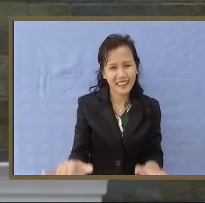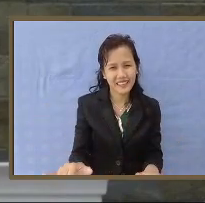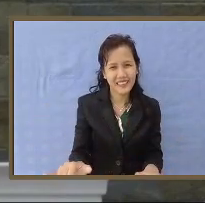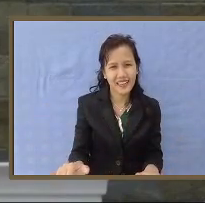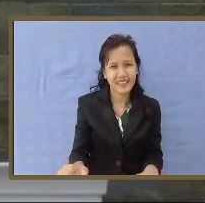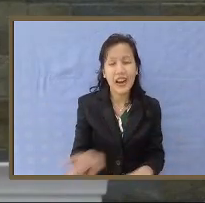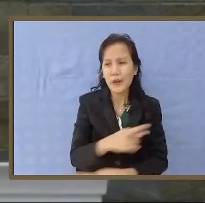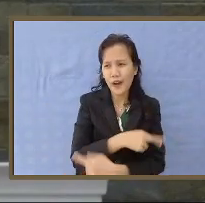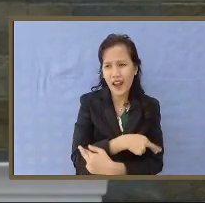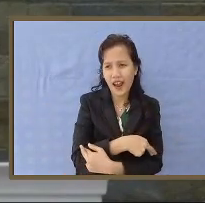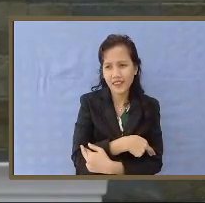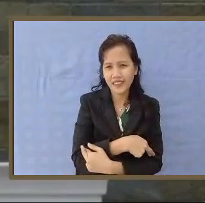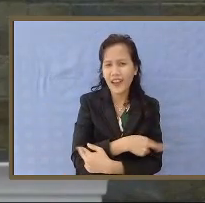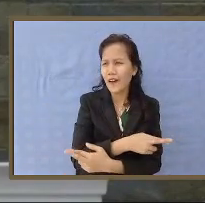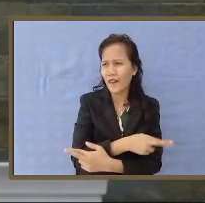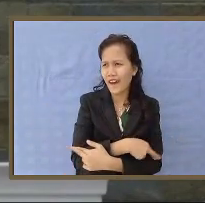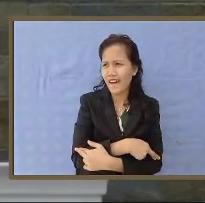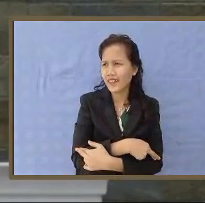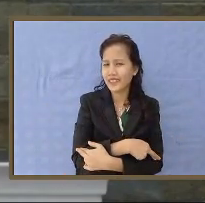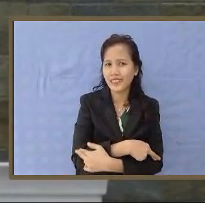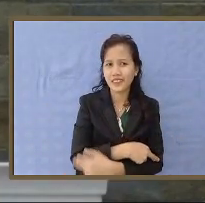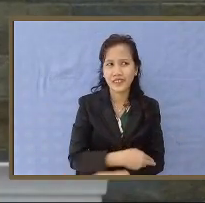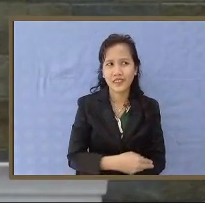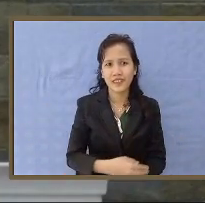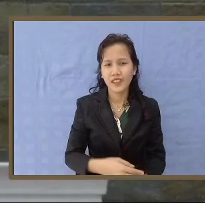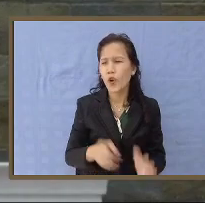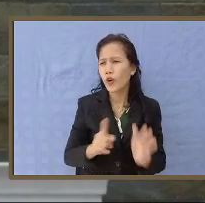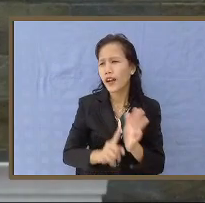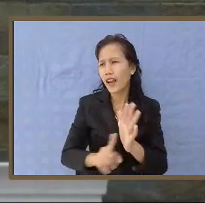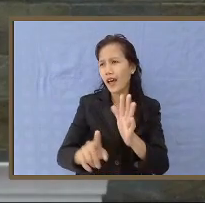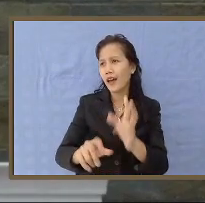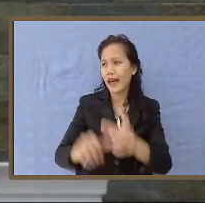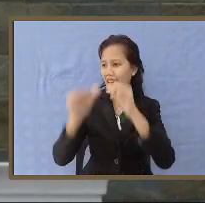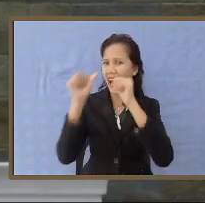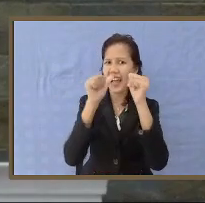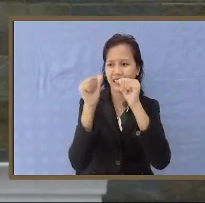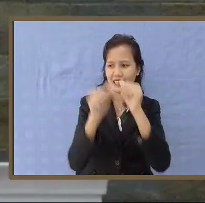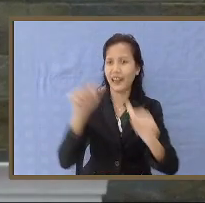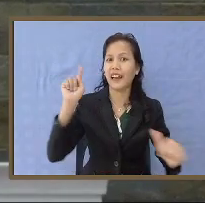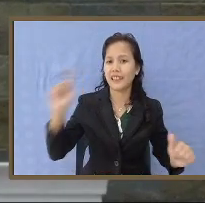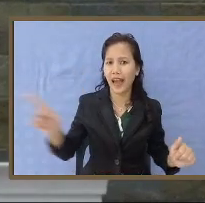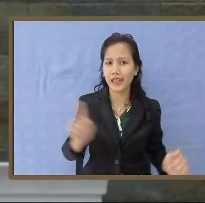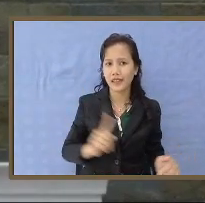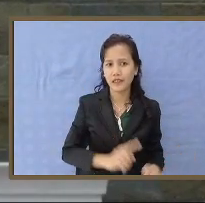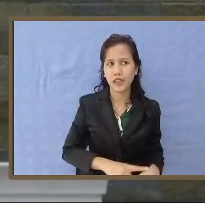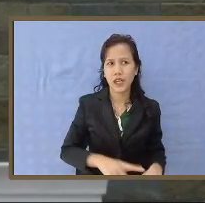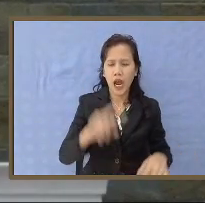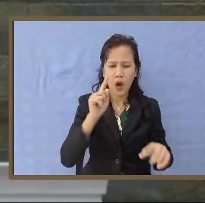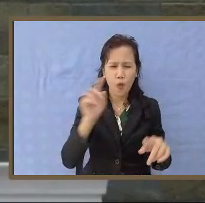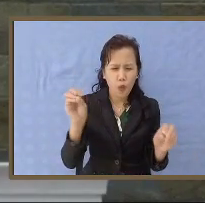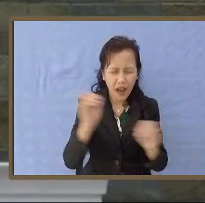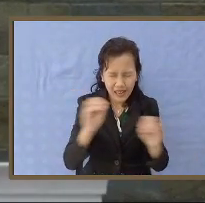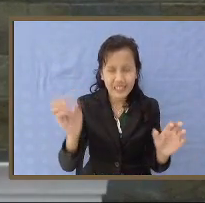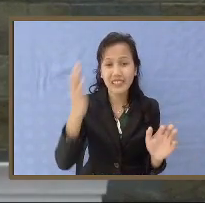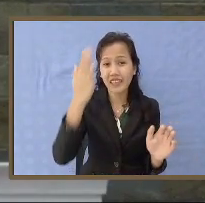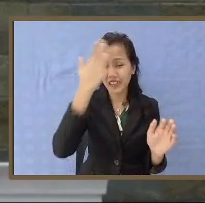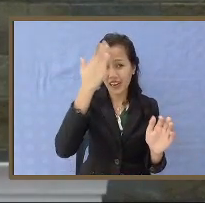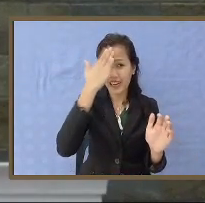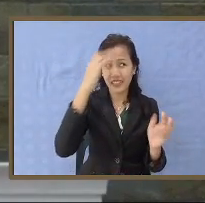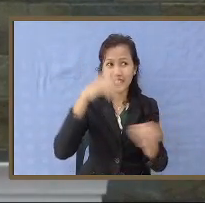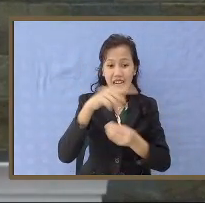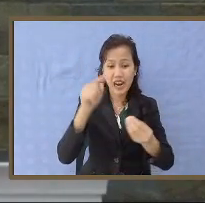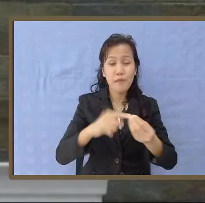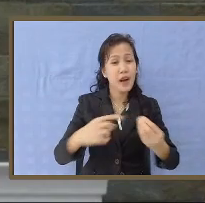ay magpakasasa sa kanyang kalayawan. But listen, wala silang idea tungkol sa buhay na ito.